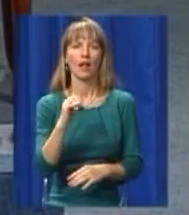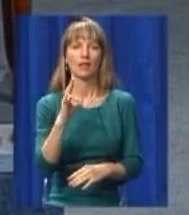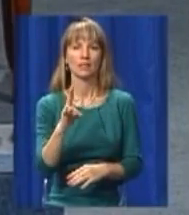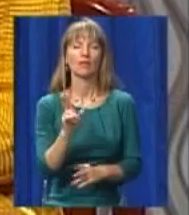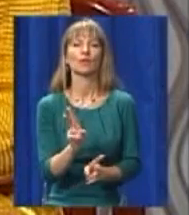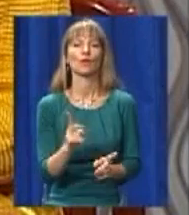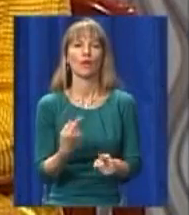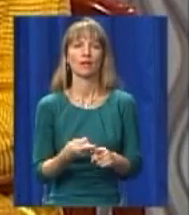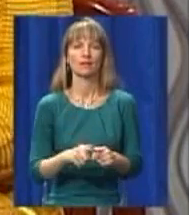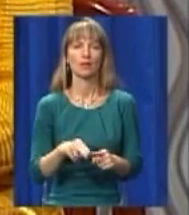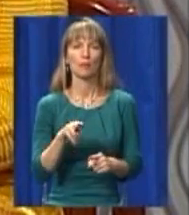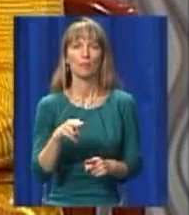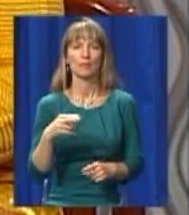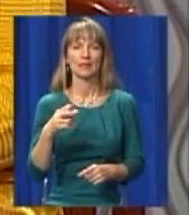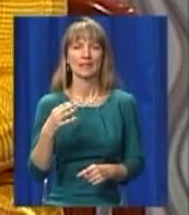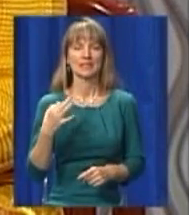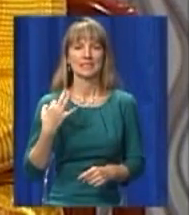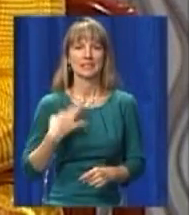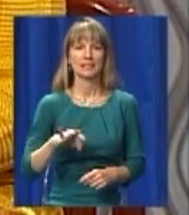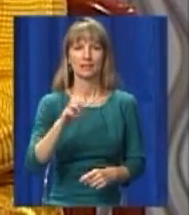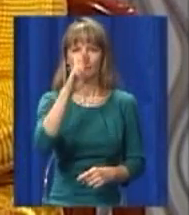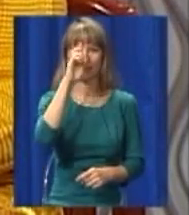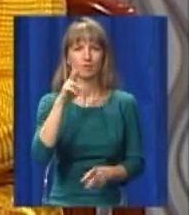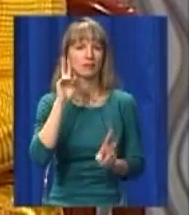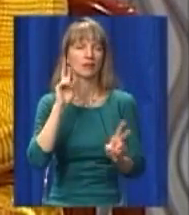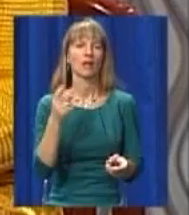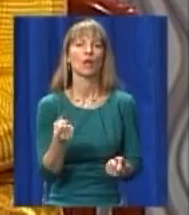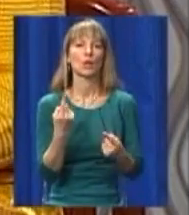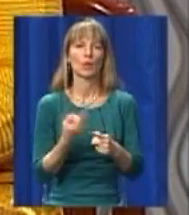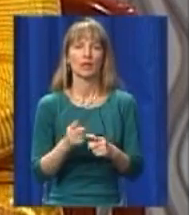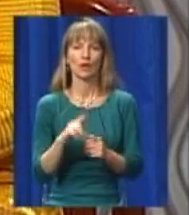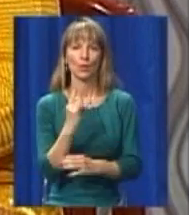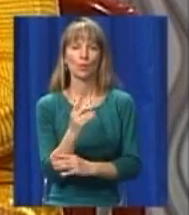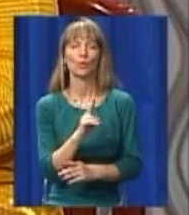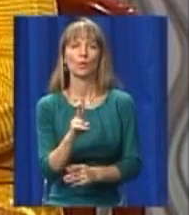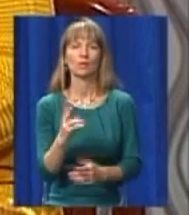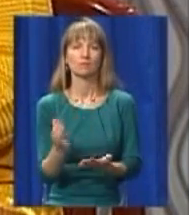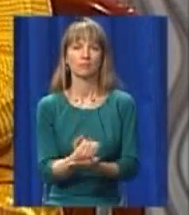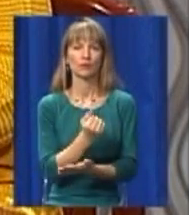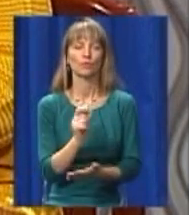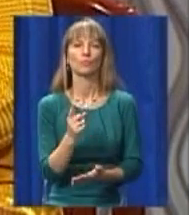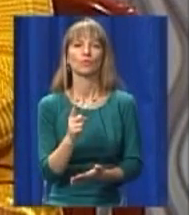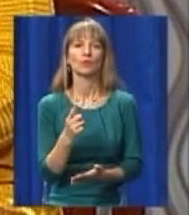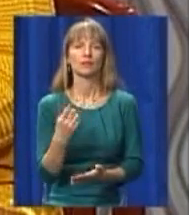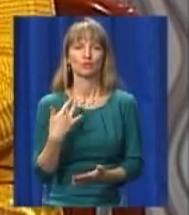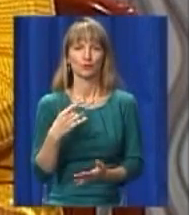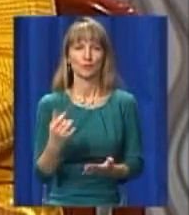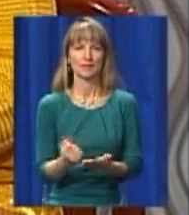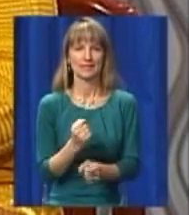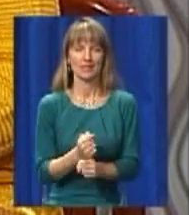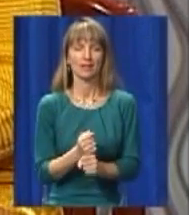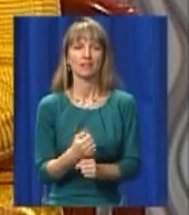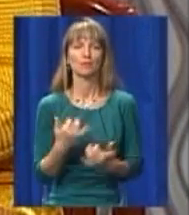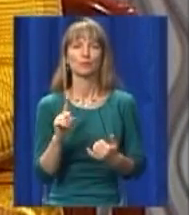такий Кен взагалі? Принц. Я не знаю, звідки ці самі ляльки. Взагалі, хто їх винайшов, чому їх винайшли і чому вони